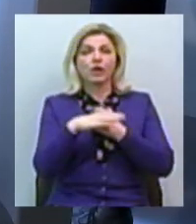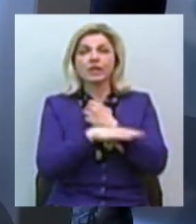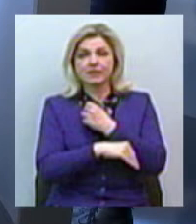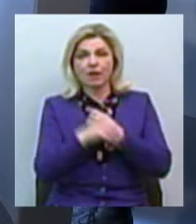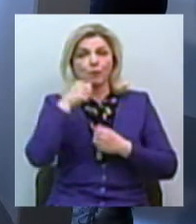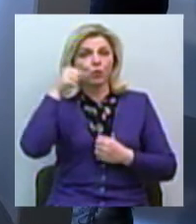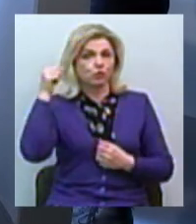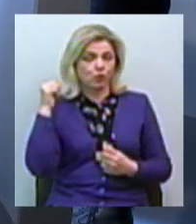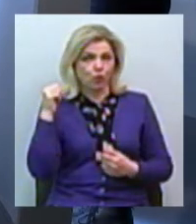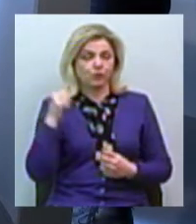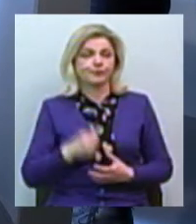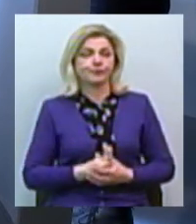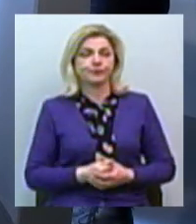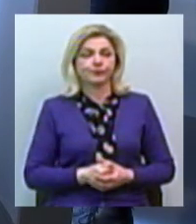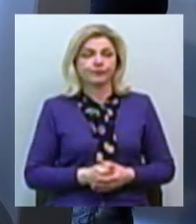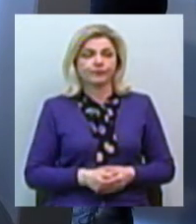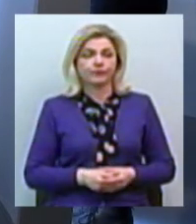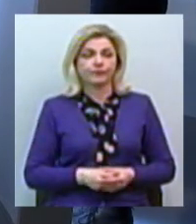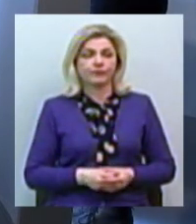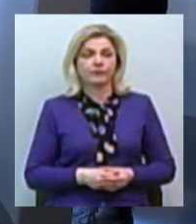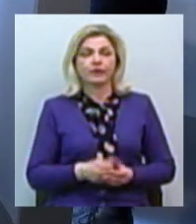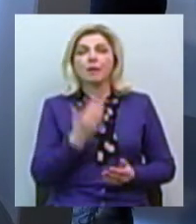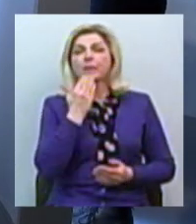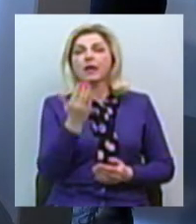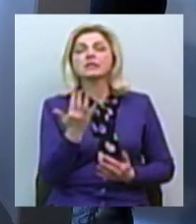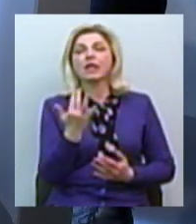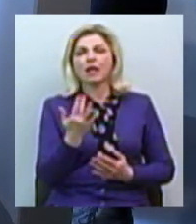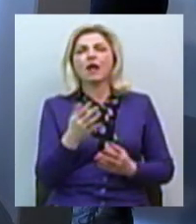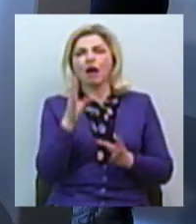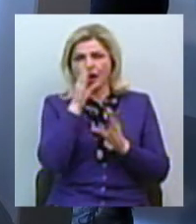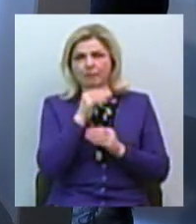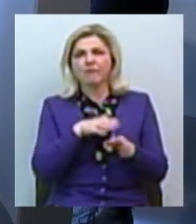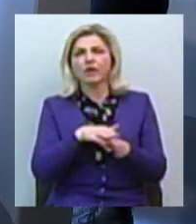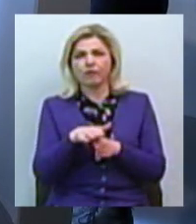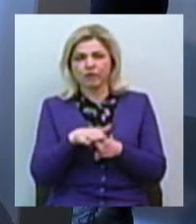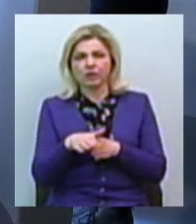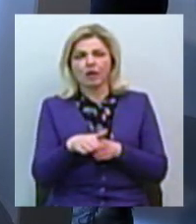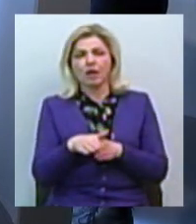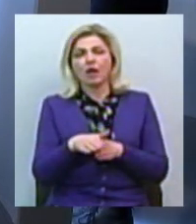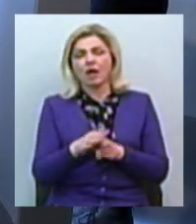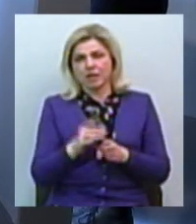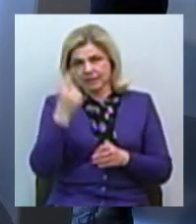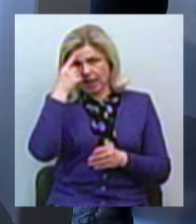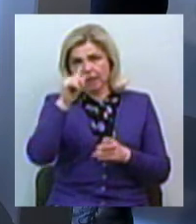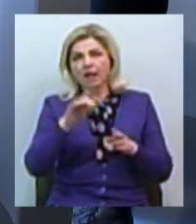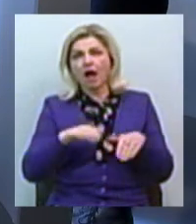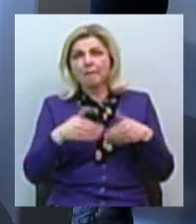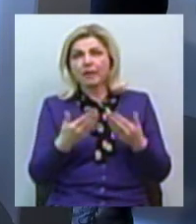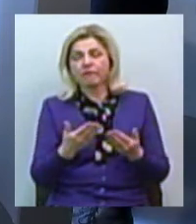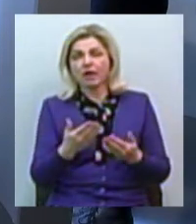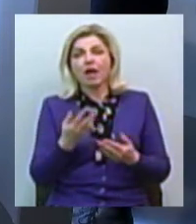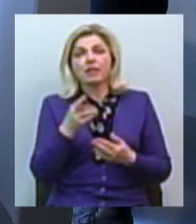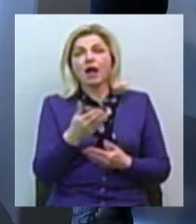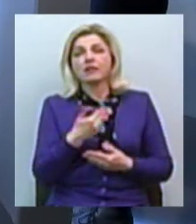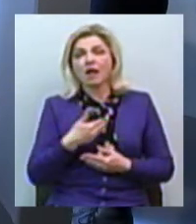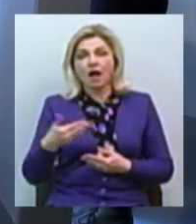року. І скільки вдалося реалізувати стартапів? Чи є така стартапів? Реалізувати. Ми реалізували. Для нас не є,